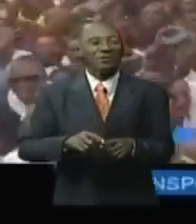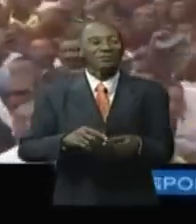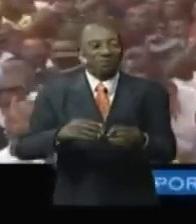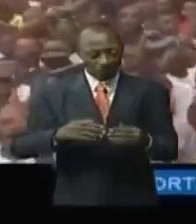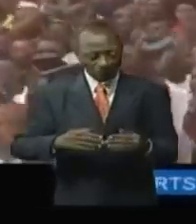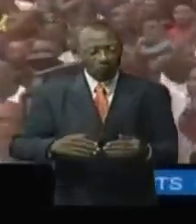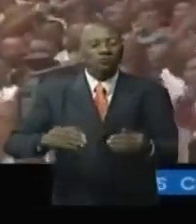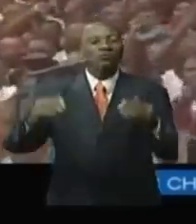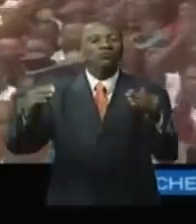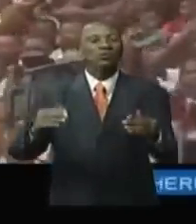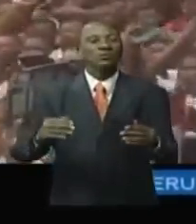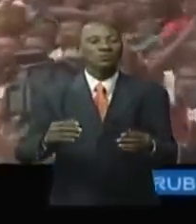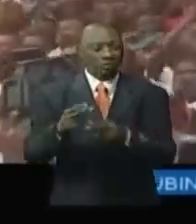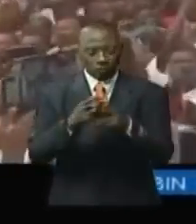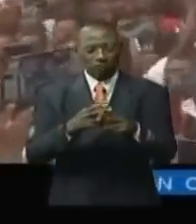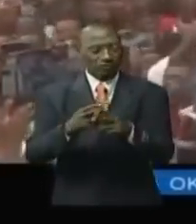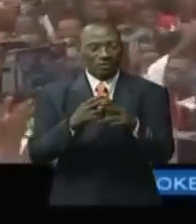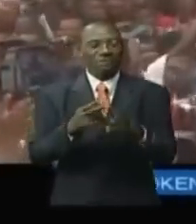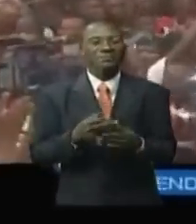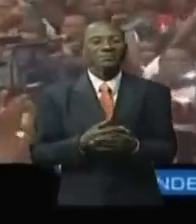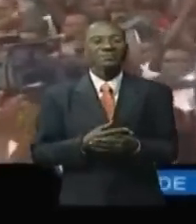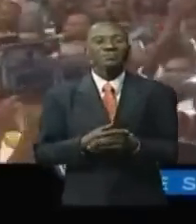fin.